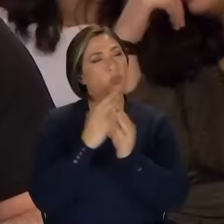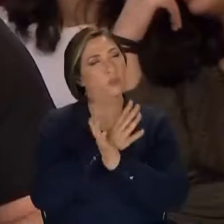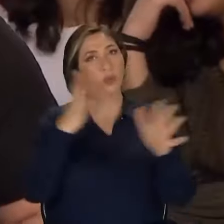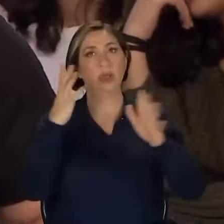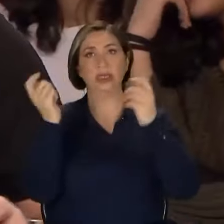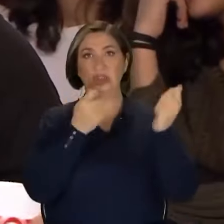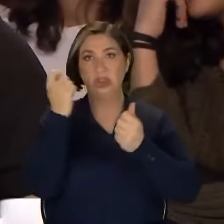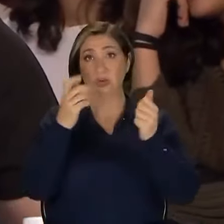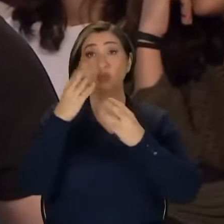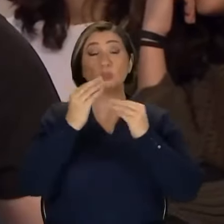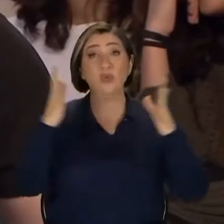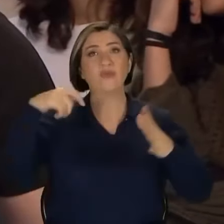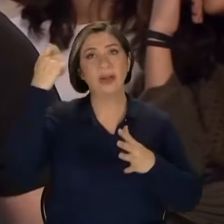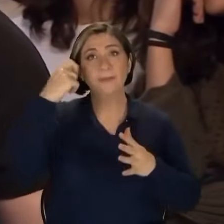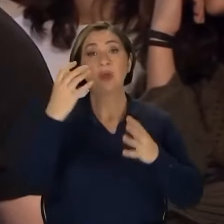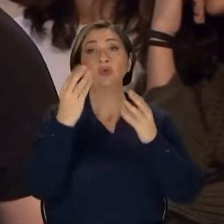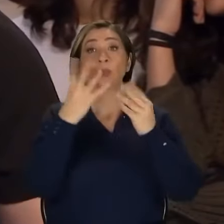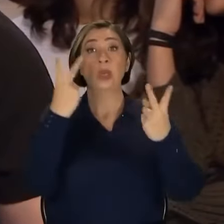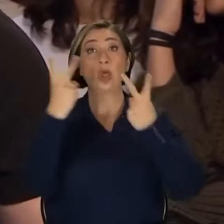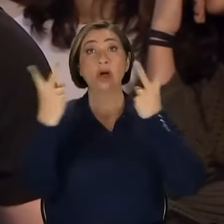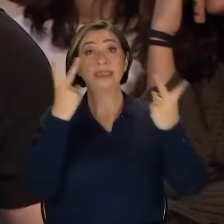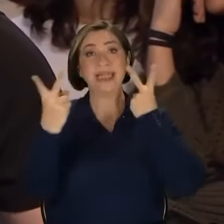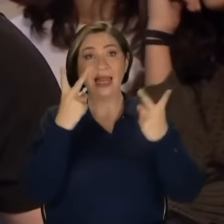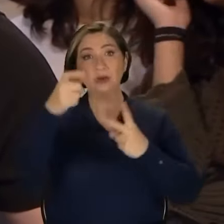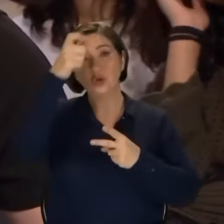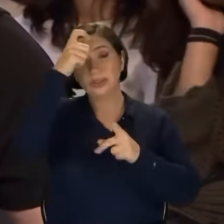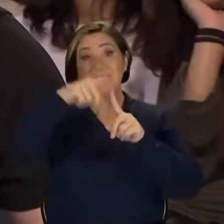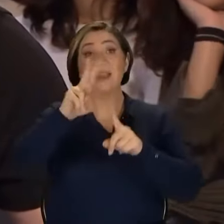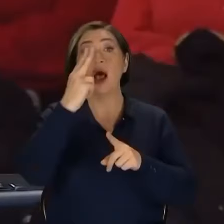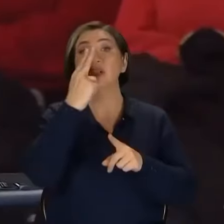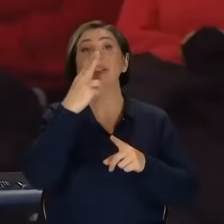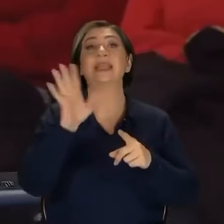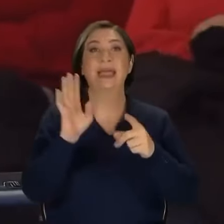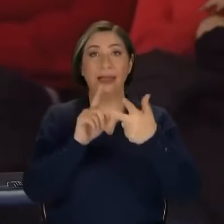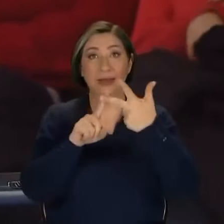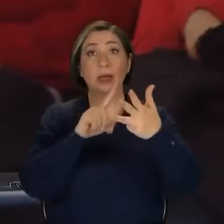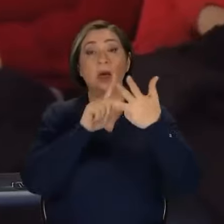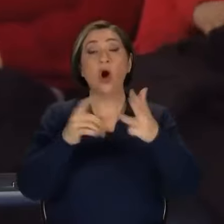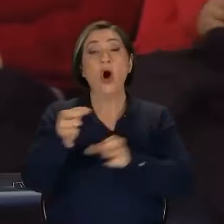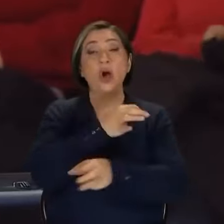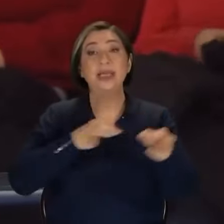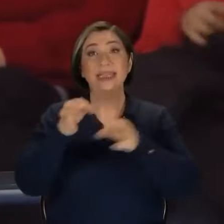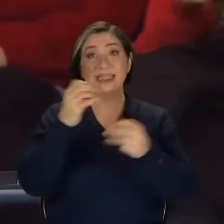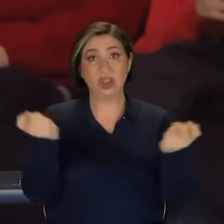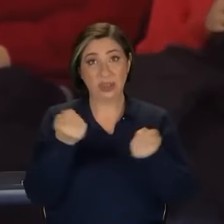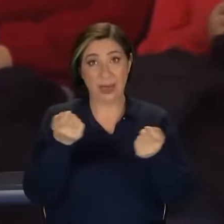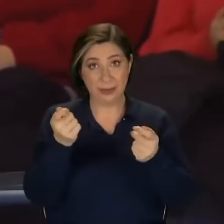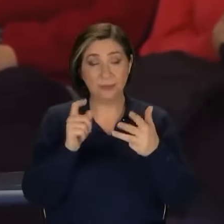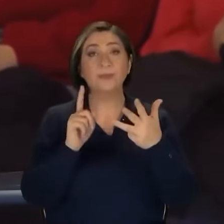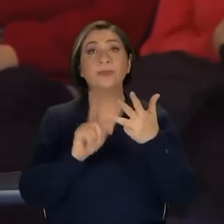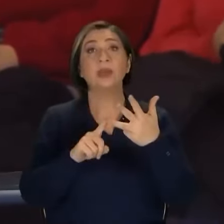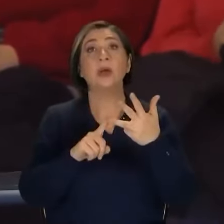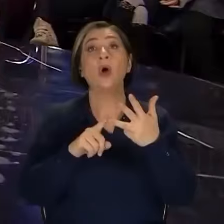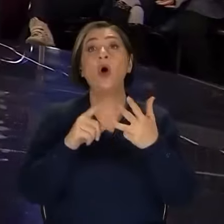iş büyük film büyük iş büyük görsel efektler Türk sinemasın Alışık olmadığı Organize İşler tekrar e